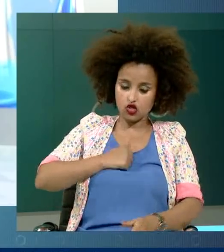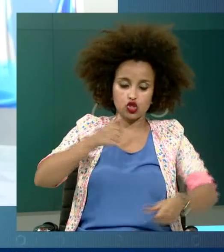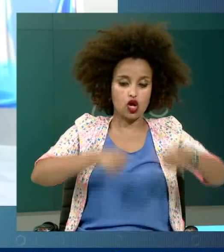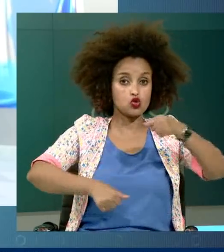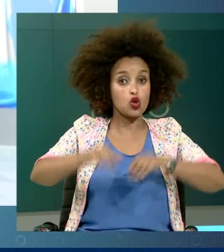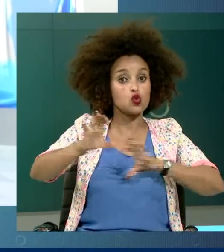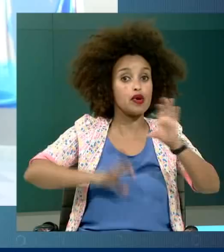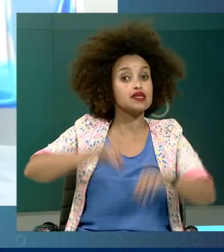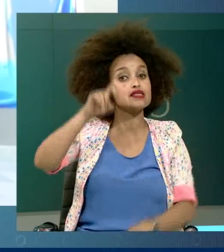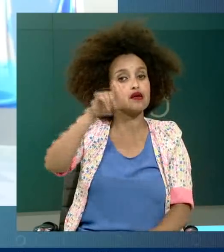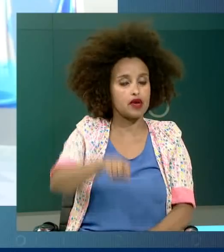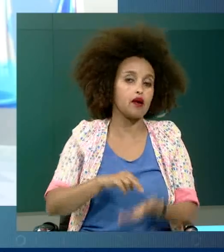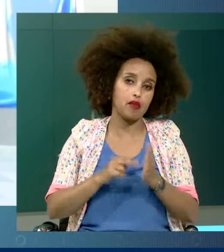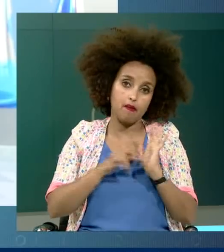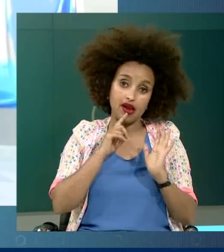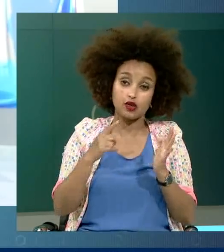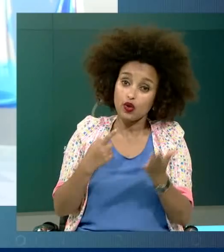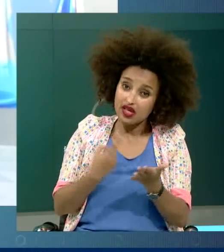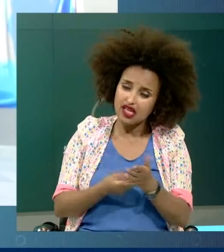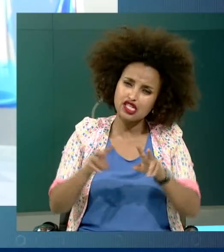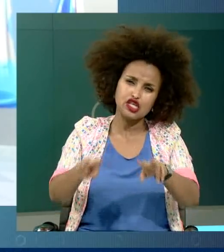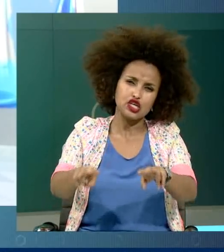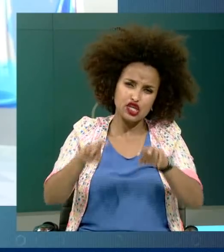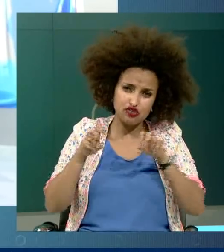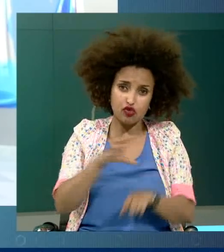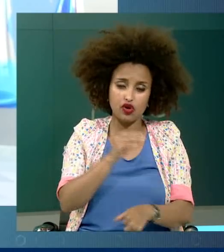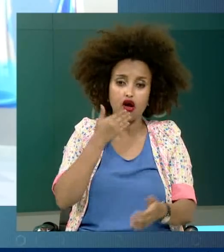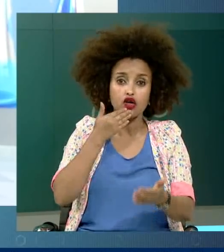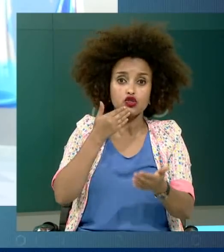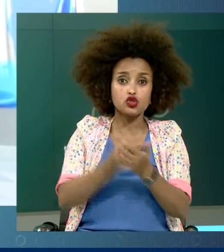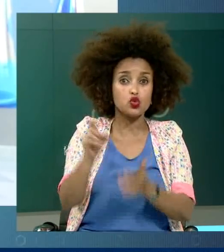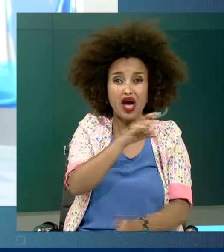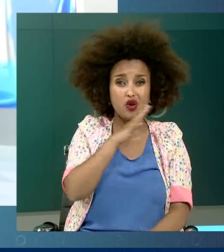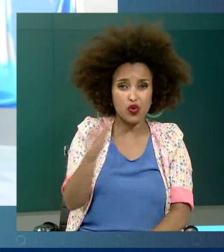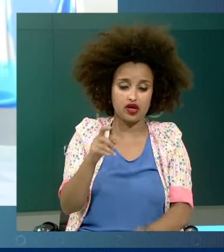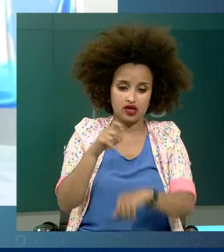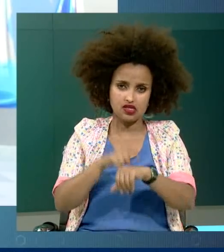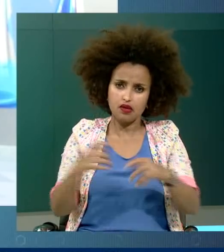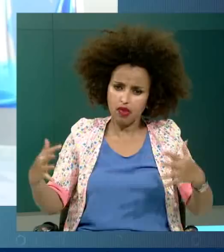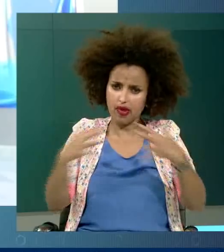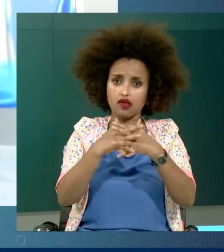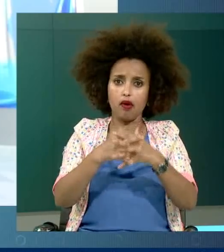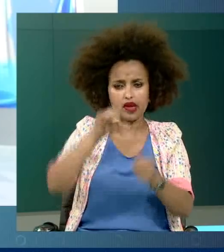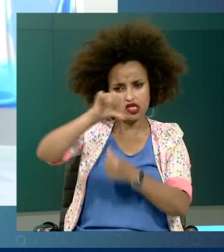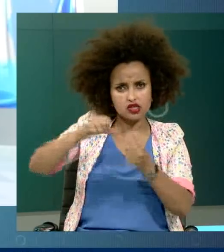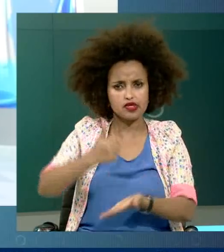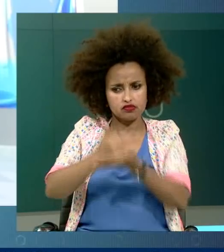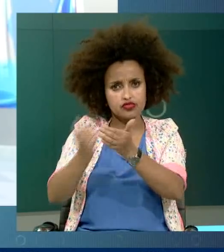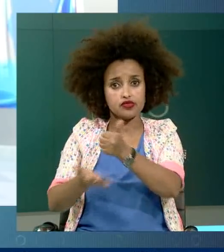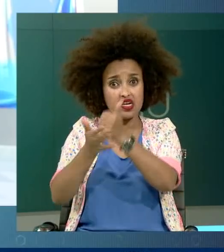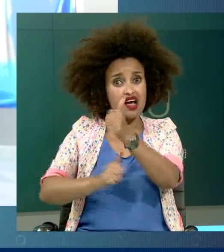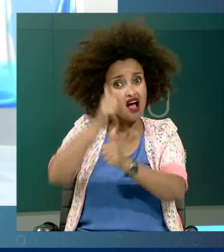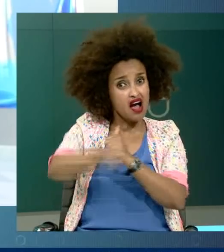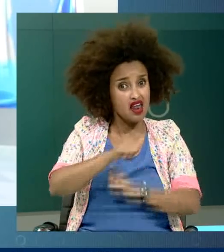ማበርከት ስለሚገባ ማለት ነው። ምክንያቱም ይህንን ክፉና ጥሩ ያልሆነ ጊዜ በመተባበርና በመተጋገዝ ካልታለፈ በስተቀር ብዙ